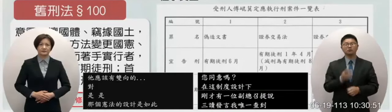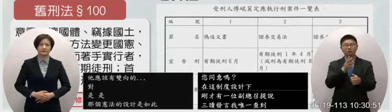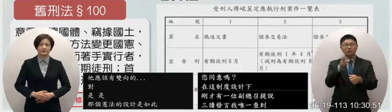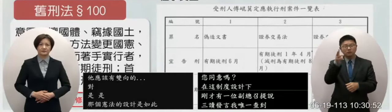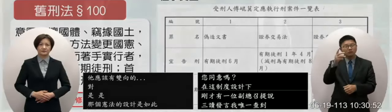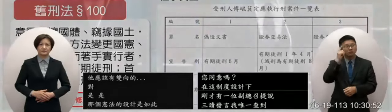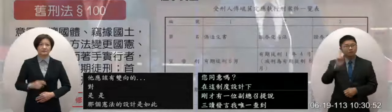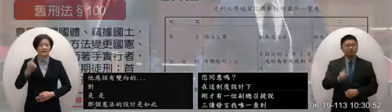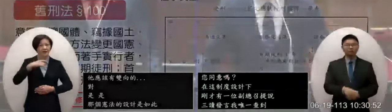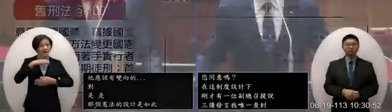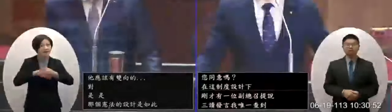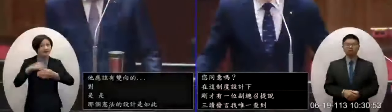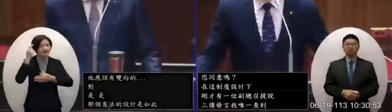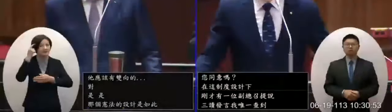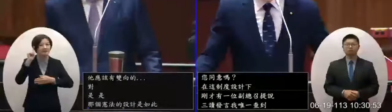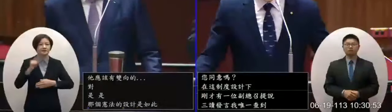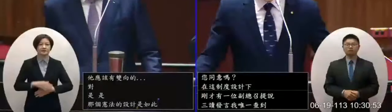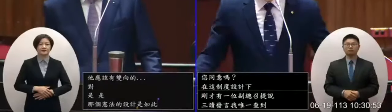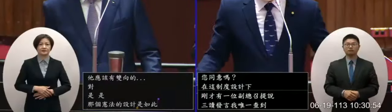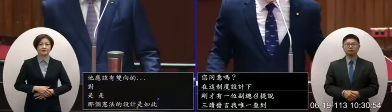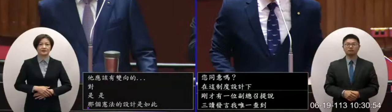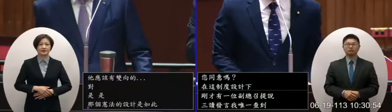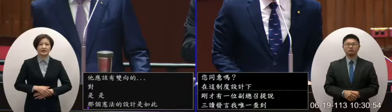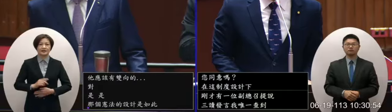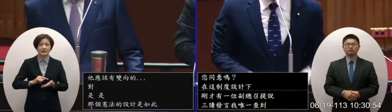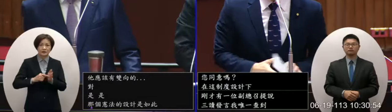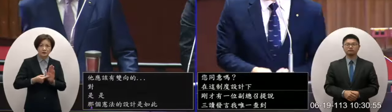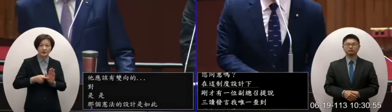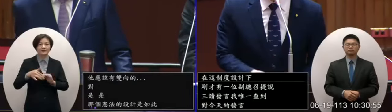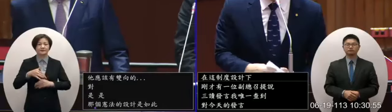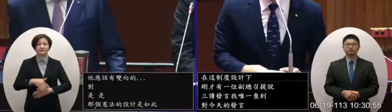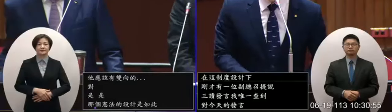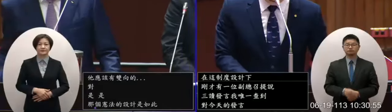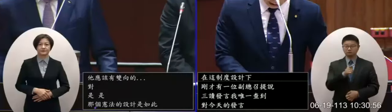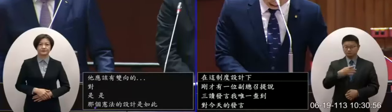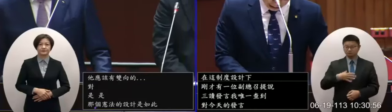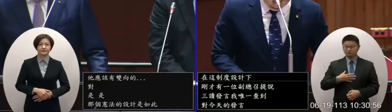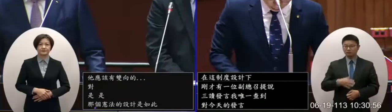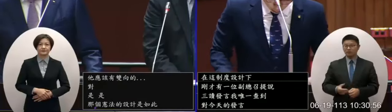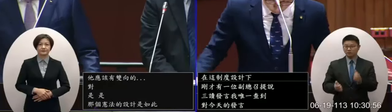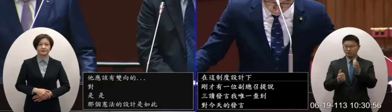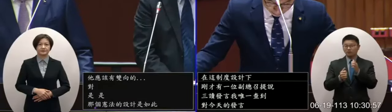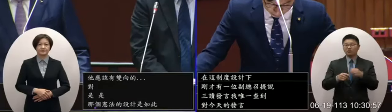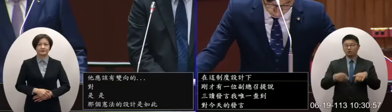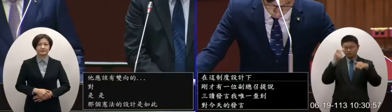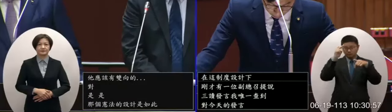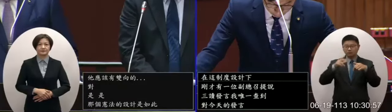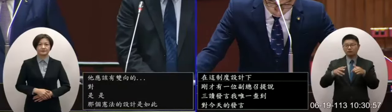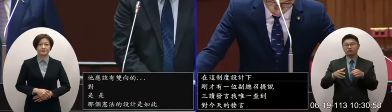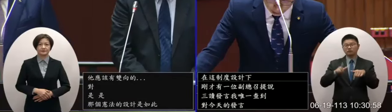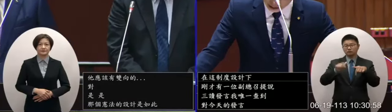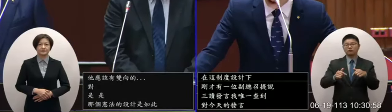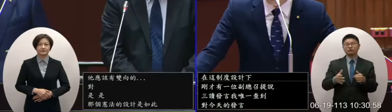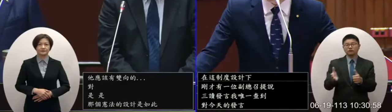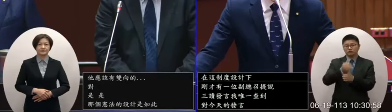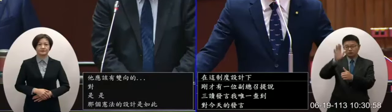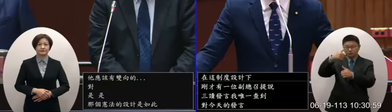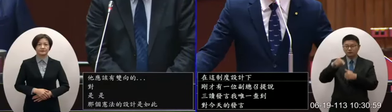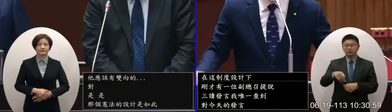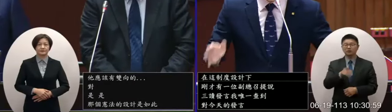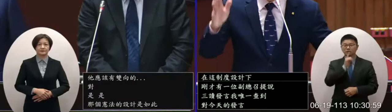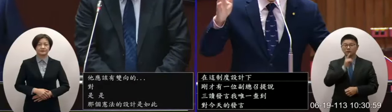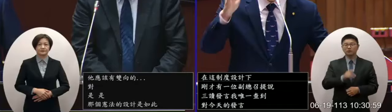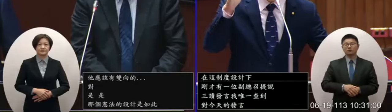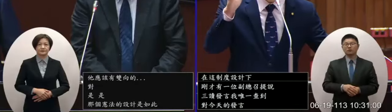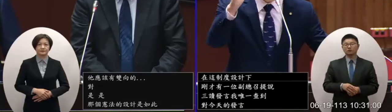意图犯就是内心想的都还没有认为行诸于外。 好，那请问你知道副总召当时违反政教法，违反伪造